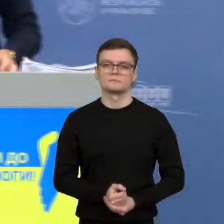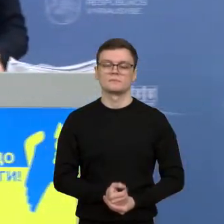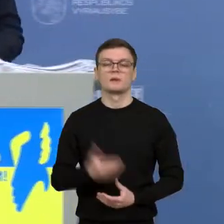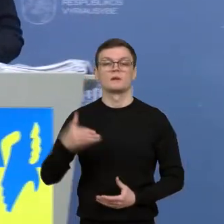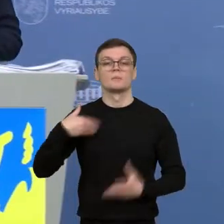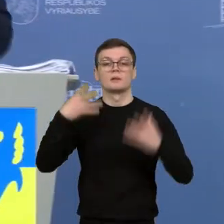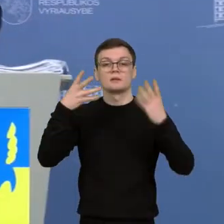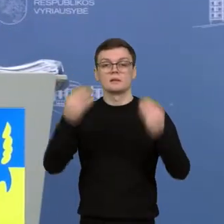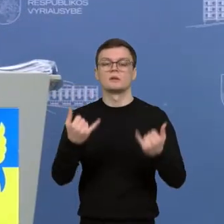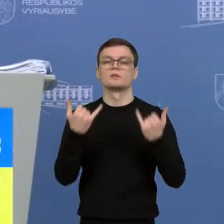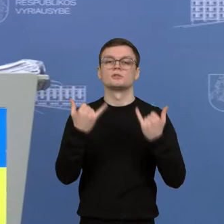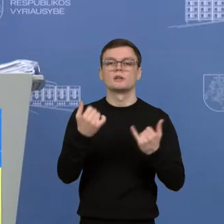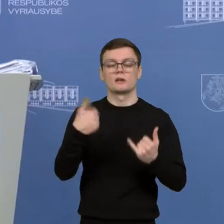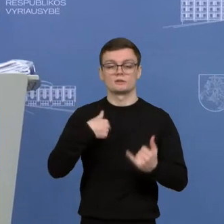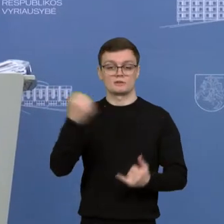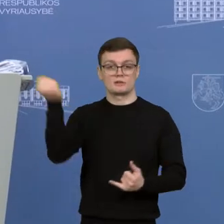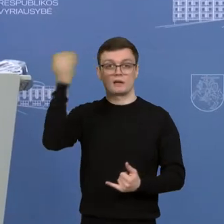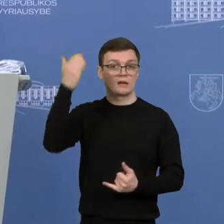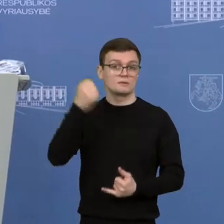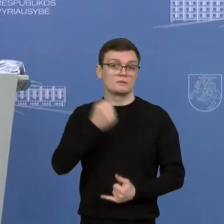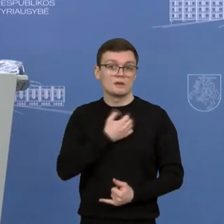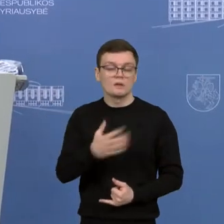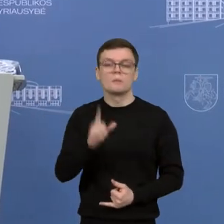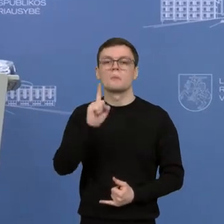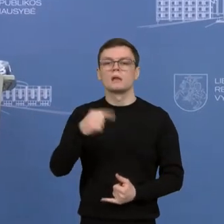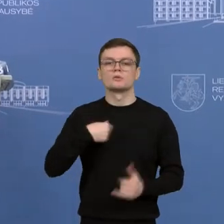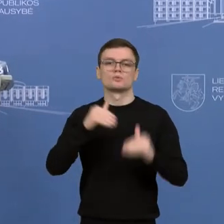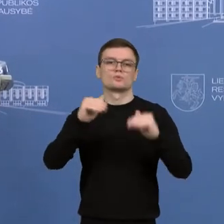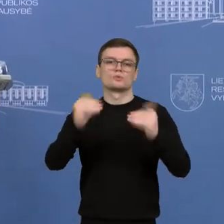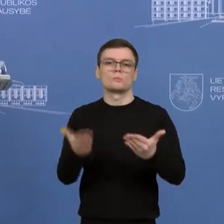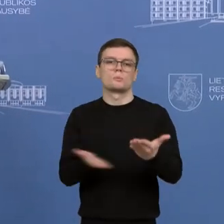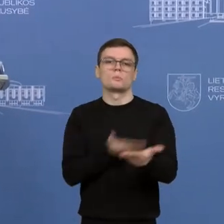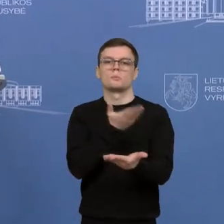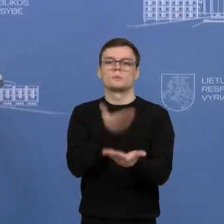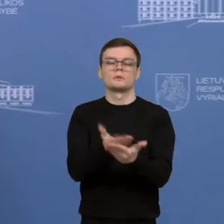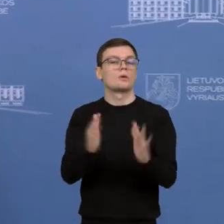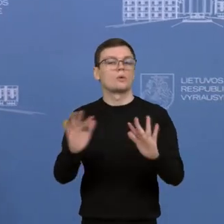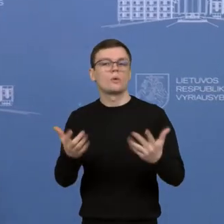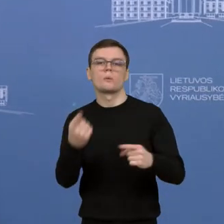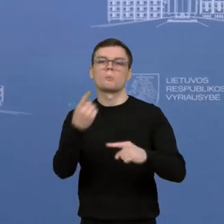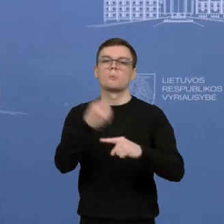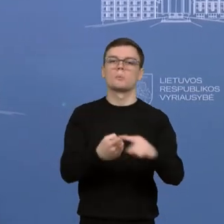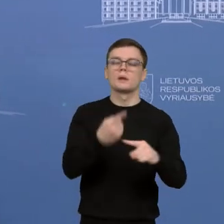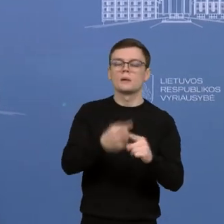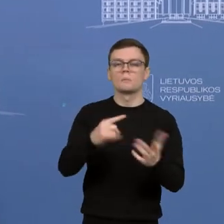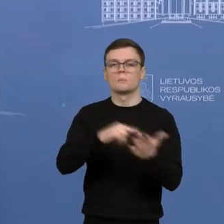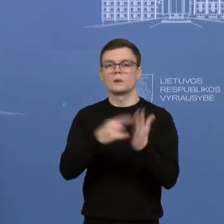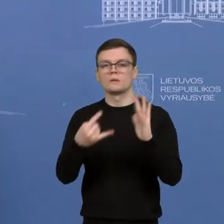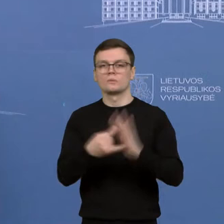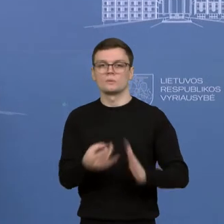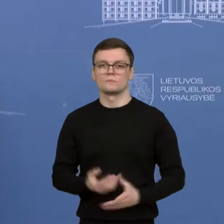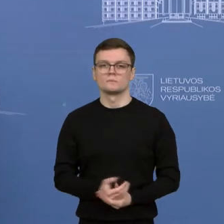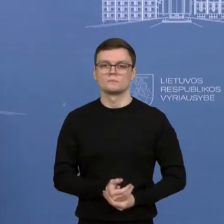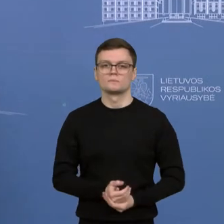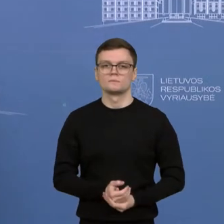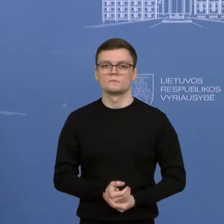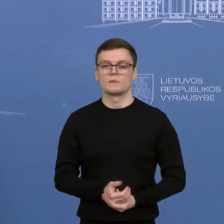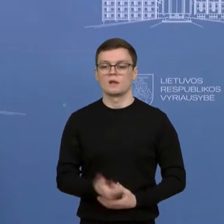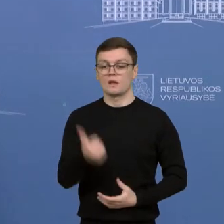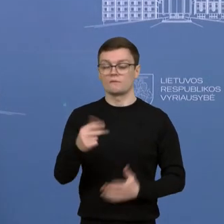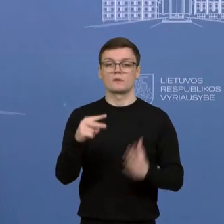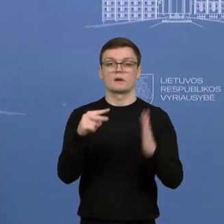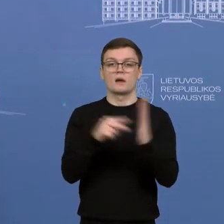Labadiena, šiandien skaidrių neturėsiu, bet trumpai pristatysiu, kokios priemonės yra numatomos, kad būtų